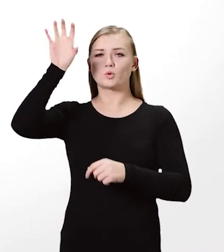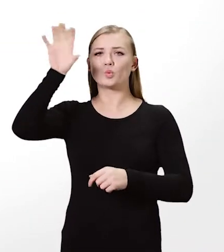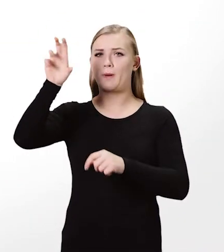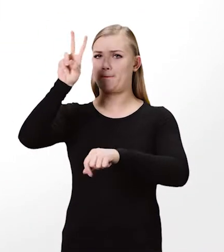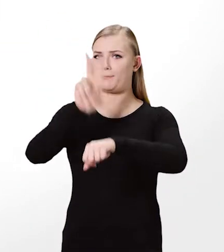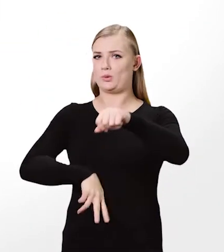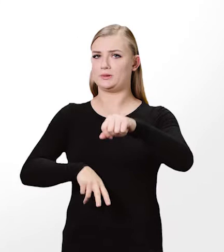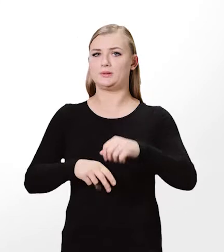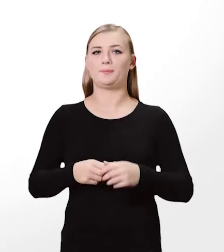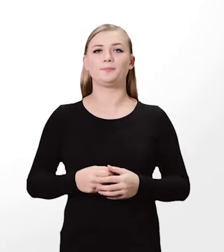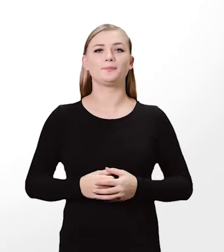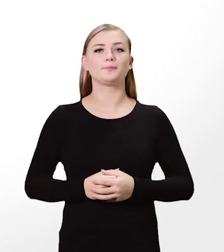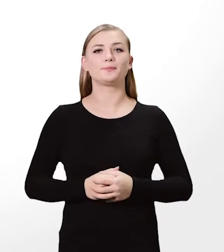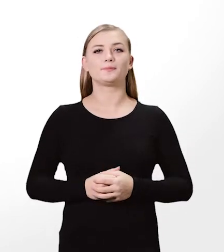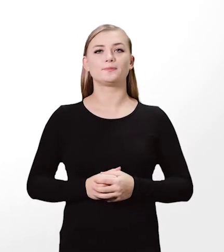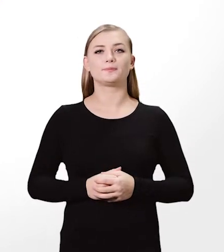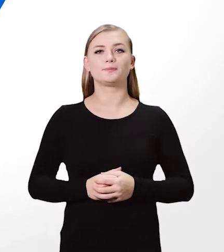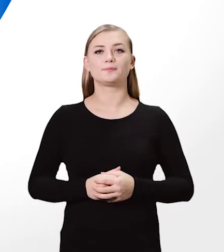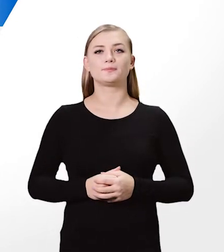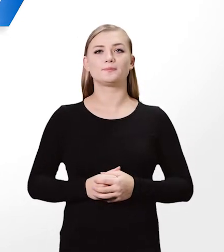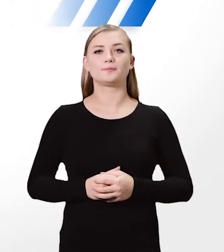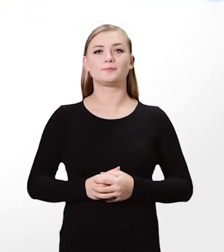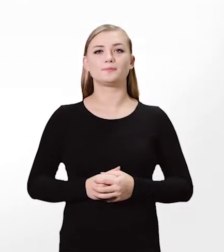Zgłoszenia alarmowe do policji.